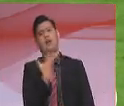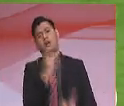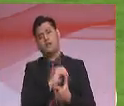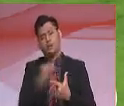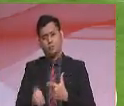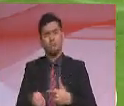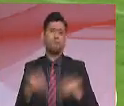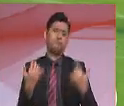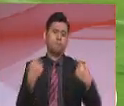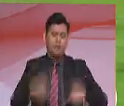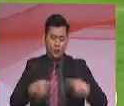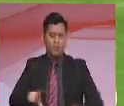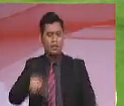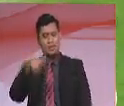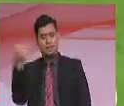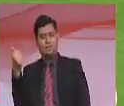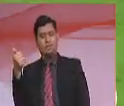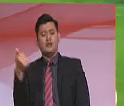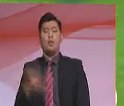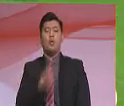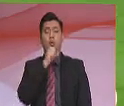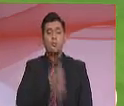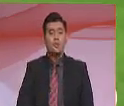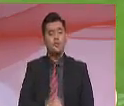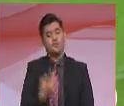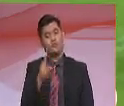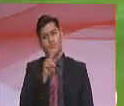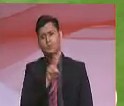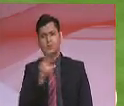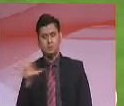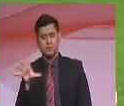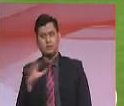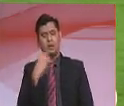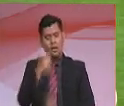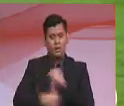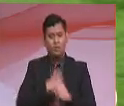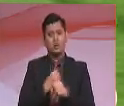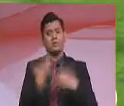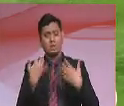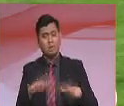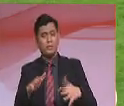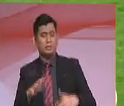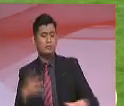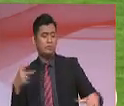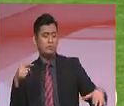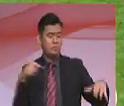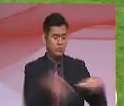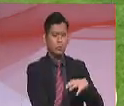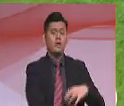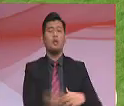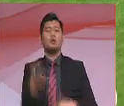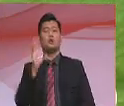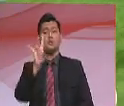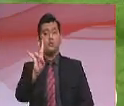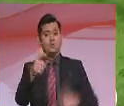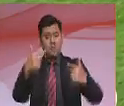Pemain berusia 22, bakat muda yang lahir daripada Akademi Friends United itu menjaringkan 3 gol dalam 7 perlawanan Liga